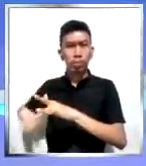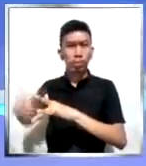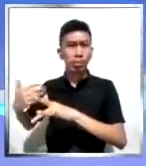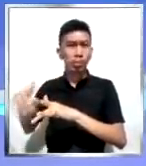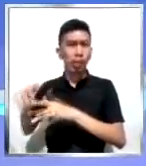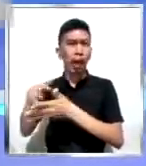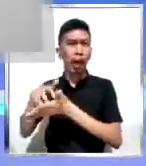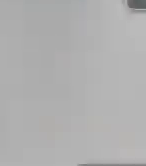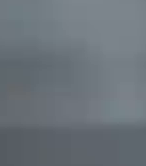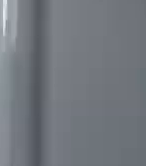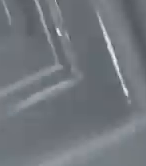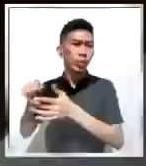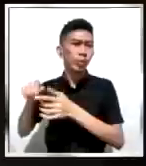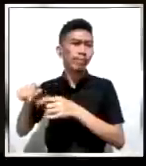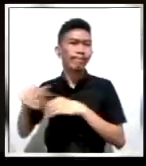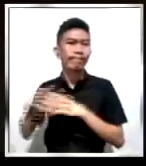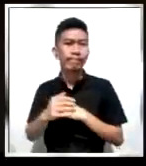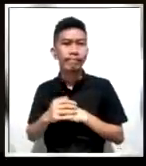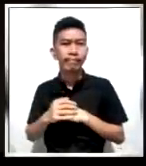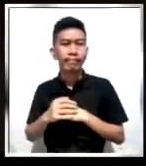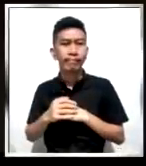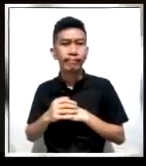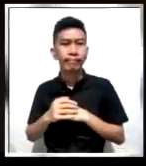June Veneracion.